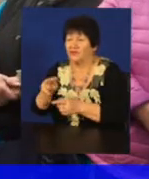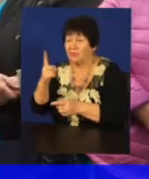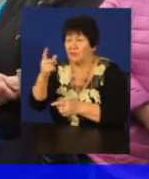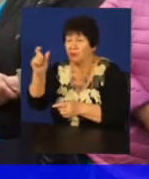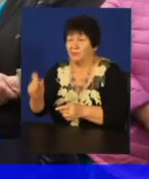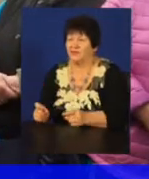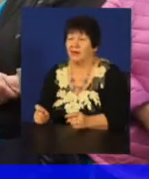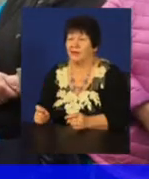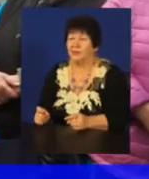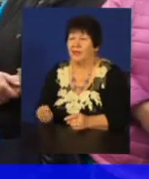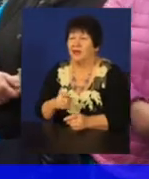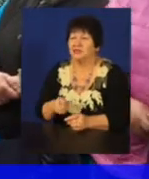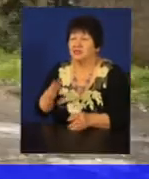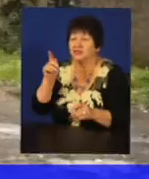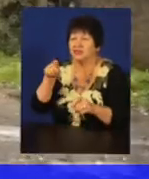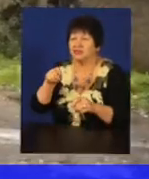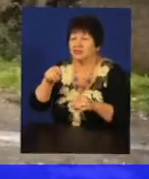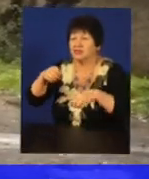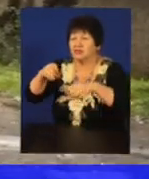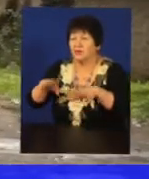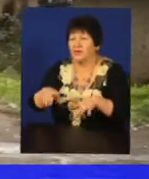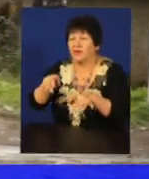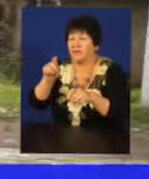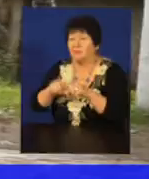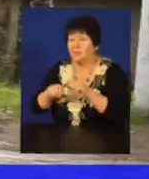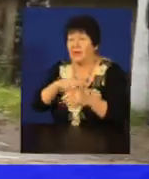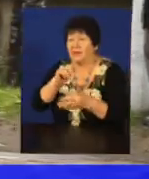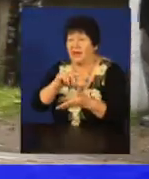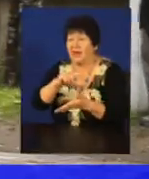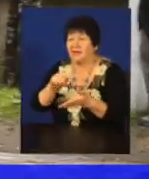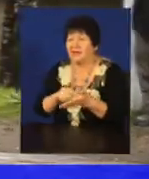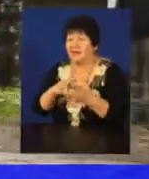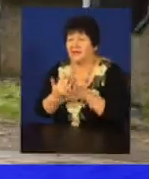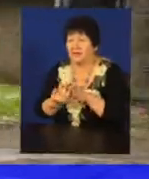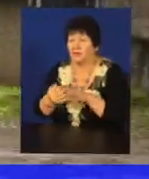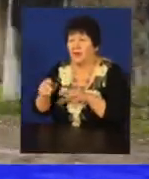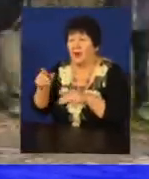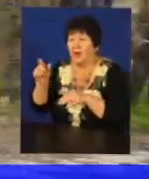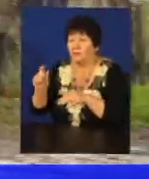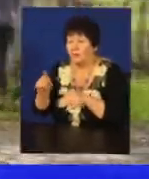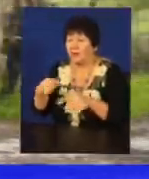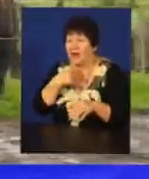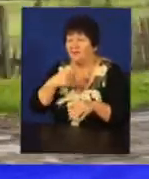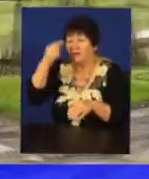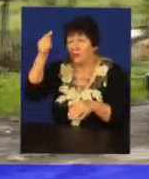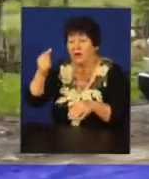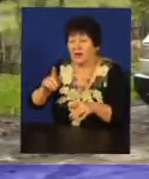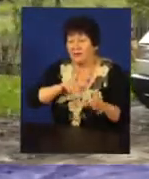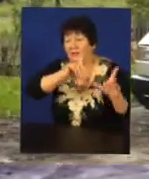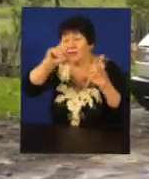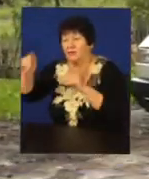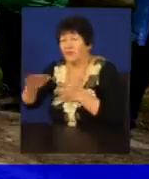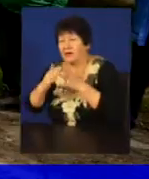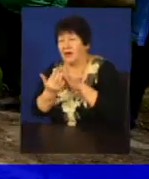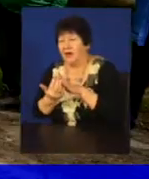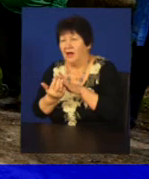o persoană, și să soluționeze problema deșeurilor în satul Dimitrovca. Până la urmă, majoritatea a votat pentru evacuarea deșeurilor din